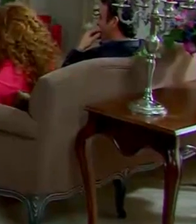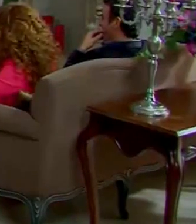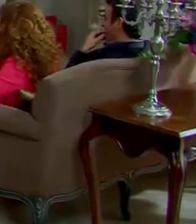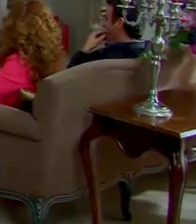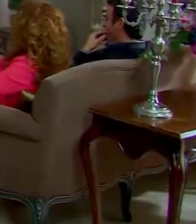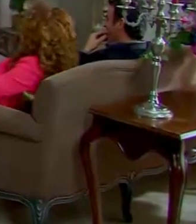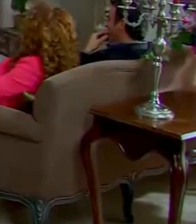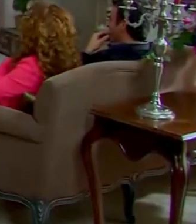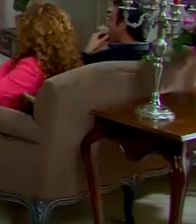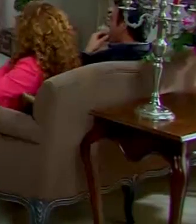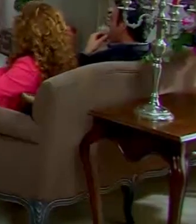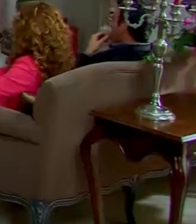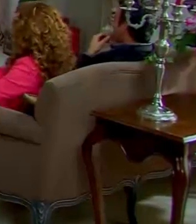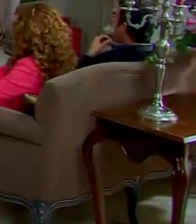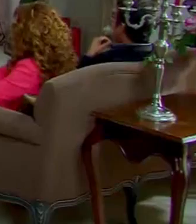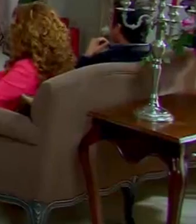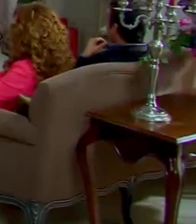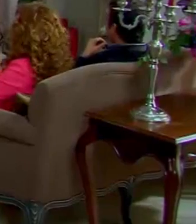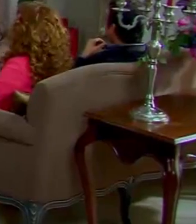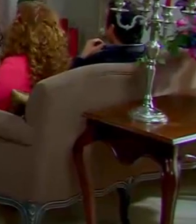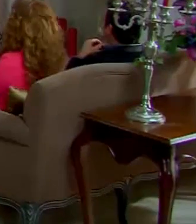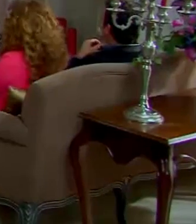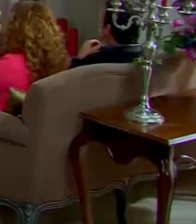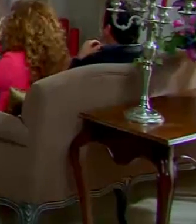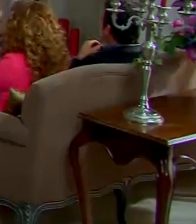Of, Allah'ın sana şükürler olsun. Niye bağırınıza geliyor ya?